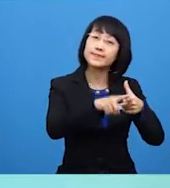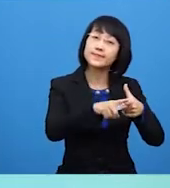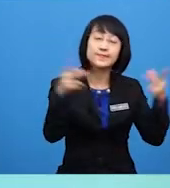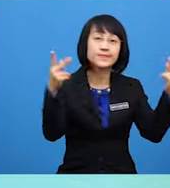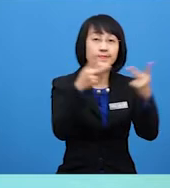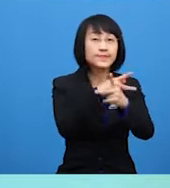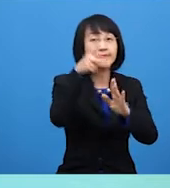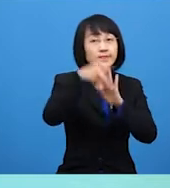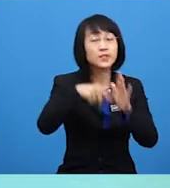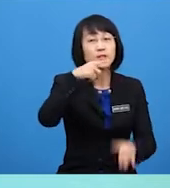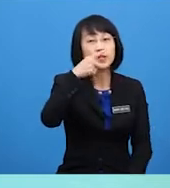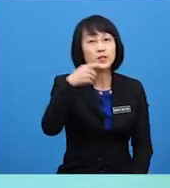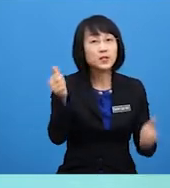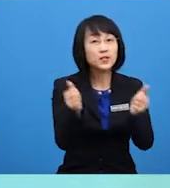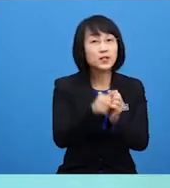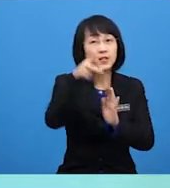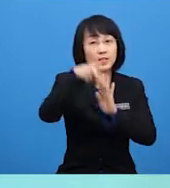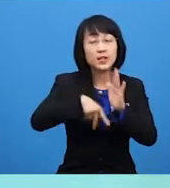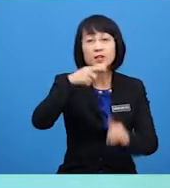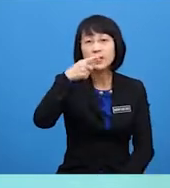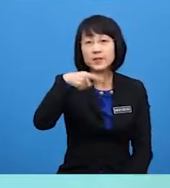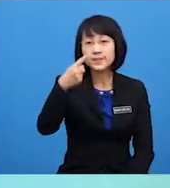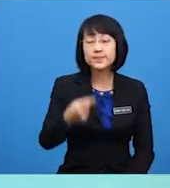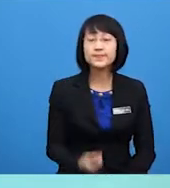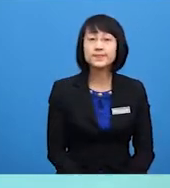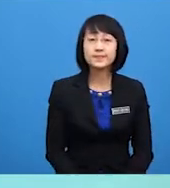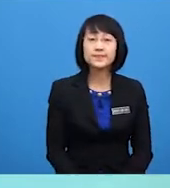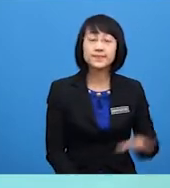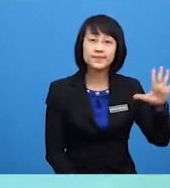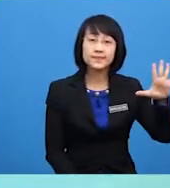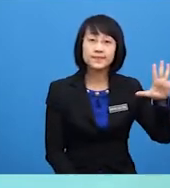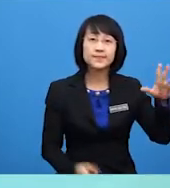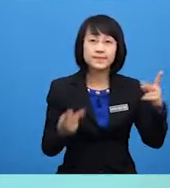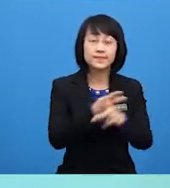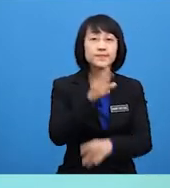Kemudian, darabkan penyebut dengan penyebut, iaitu